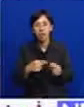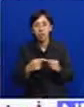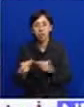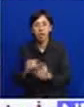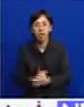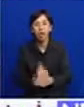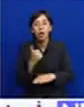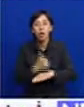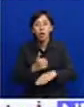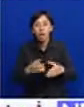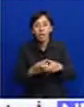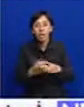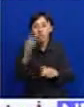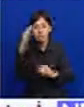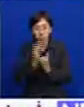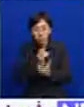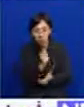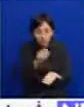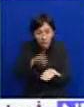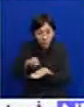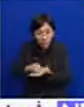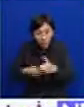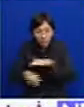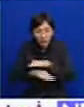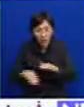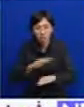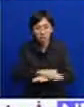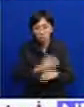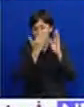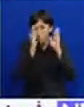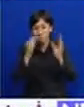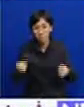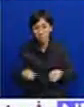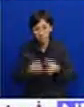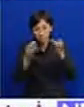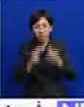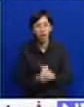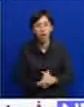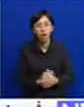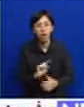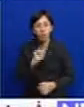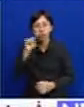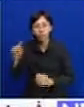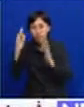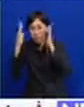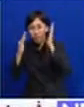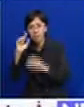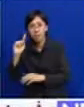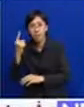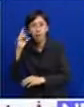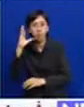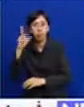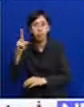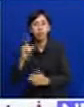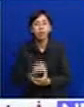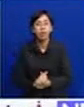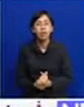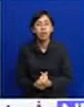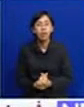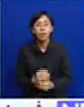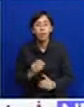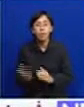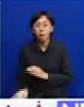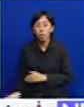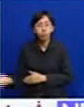ค่ะหัวหน้าทีมสืบสวนในคดีระเบิดราชประสงค์นะคะก็เตรียมที่จะเดินทางไปยังประเทศมาเลเซียอีกครั้งในวันพรุ่งนี้หลังจากที่ต